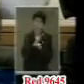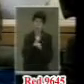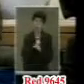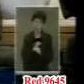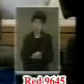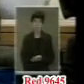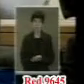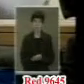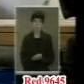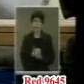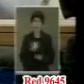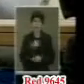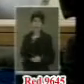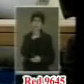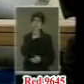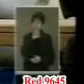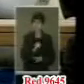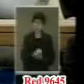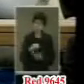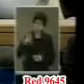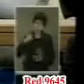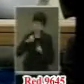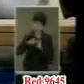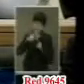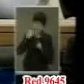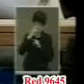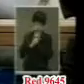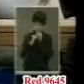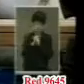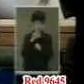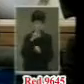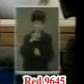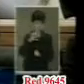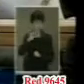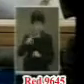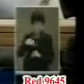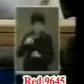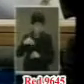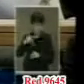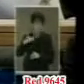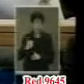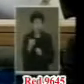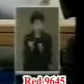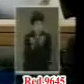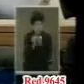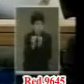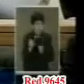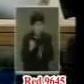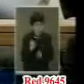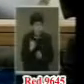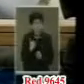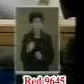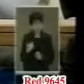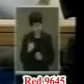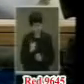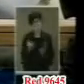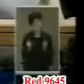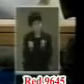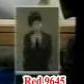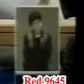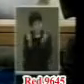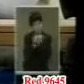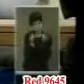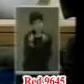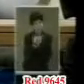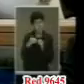ธานที่เคารพแต่ถามว่าหลังจากเหตุการณ์พฤษภา2535ความรุนแรงยังมีหรือเปล่าบอกว่ายังมีอยู่ครับท่านประธ